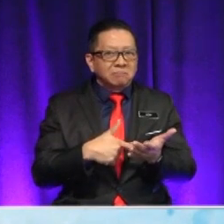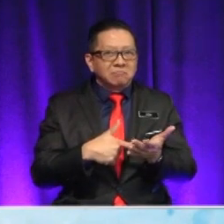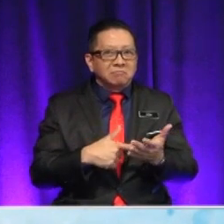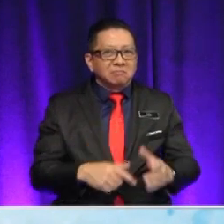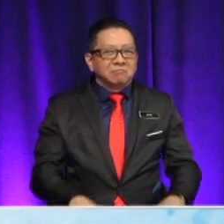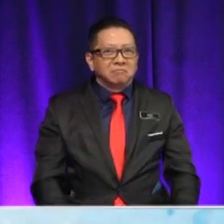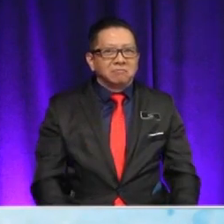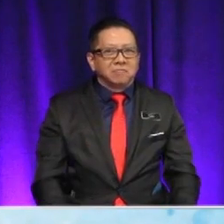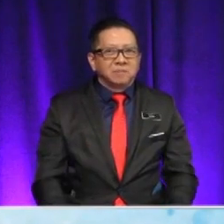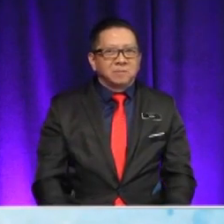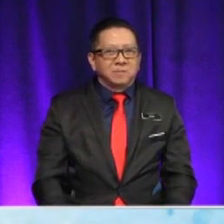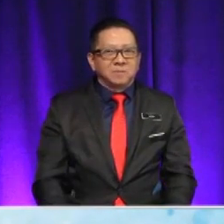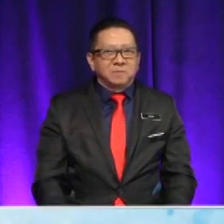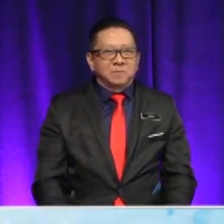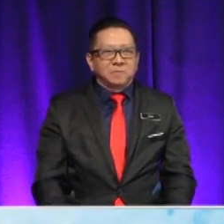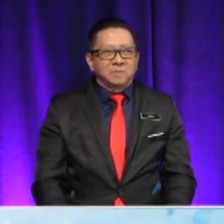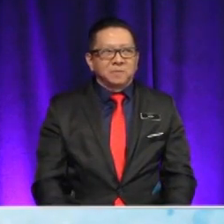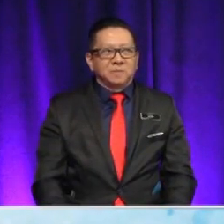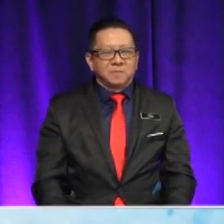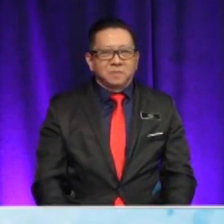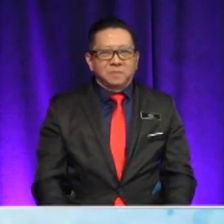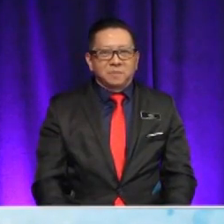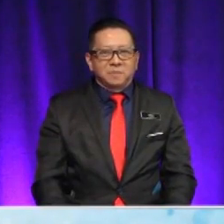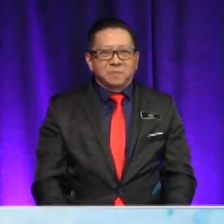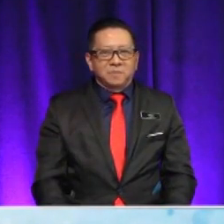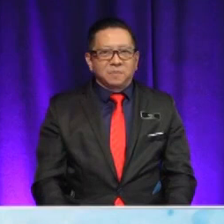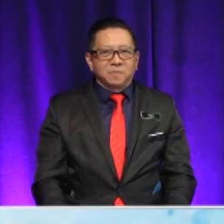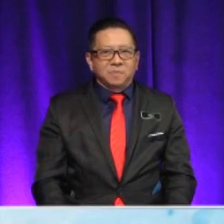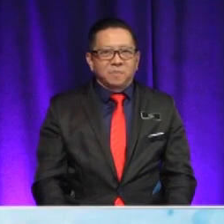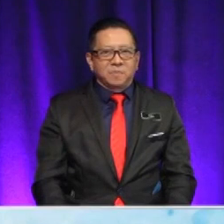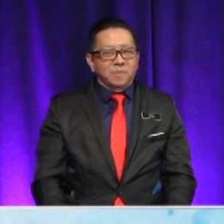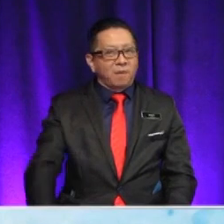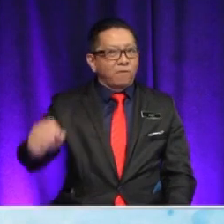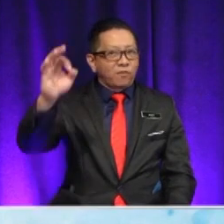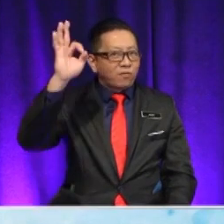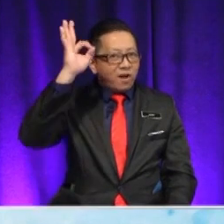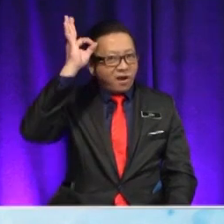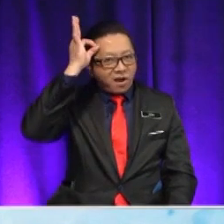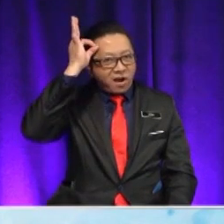Fakrullah? Siapa nak cuba? Macam nak mencuba tu cikgu, senyum je tu. Boleh? Silakan.